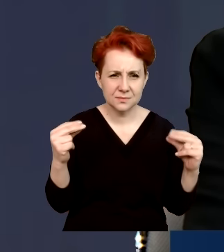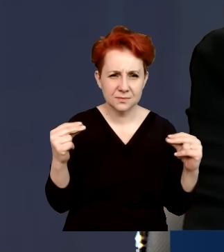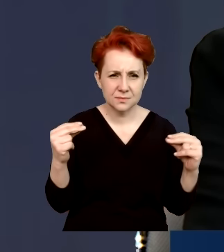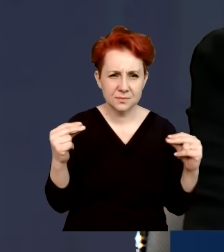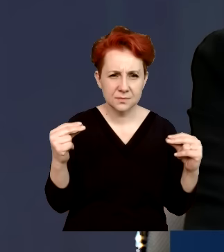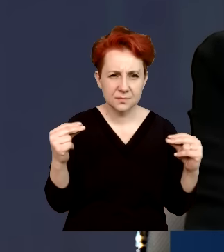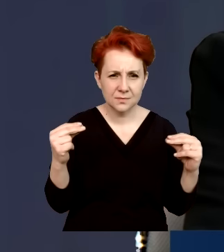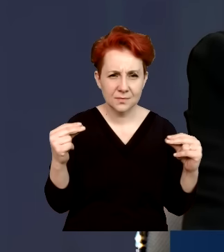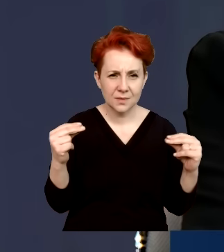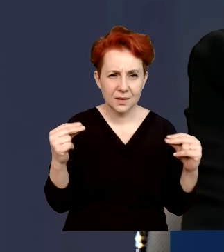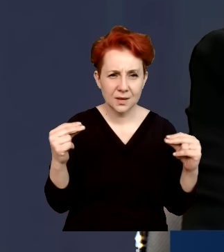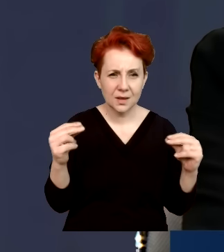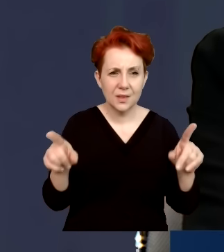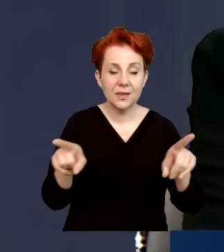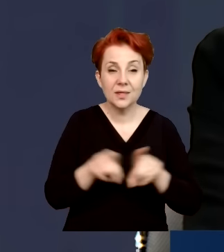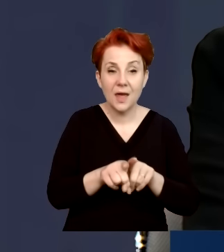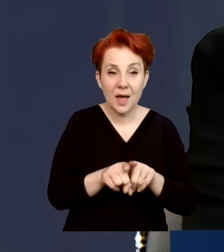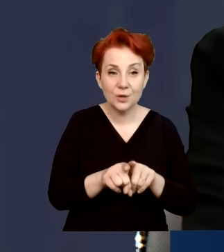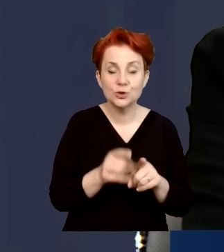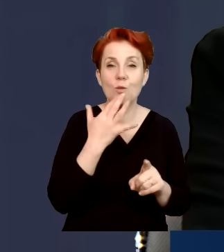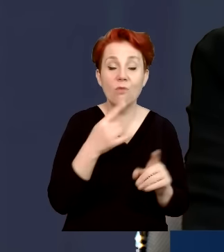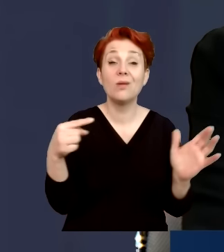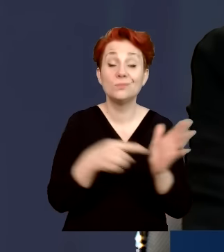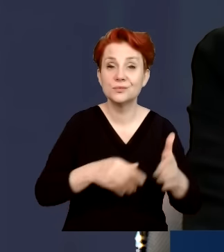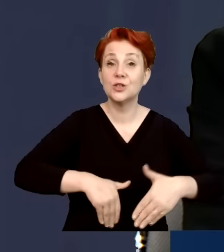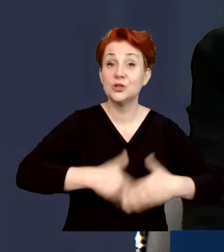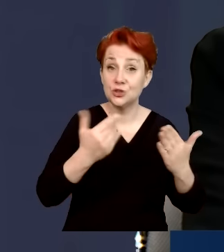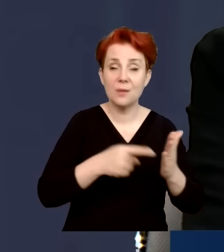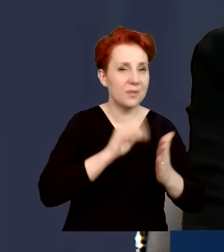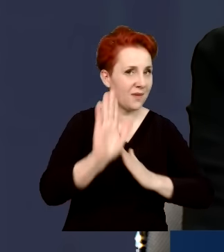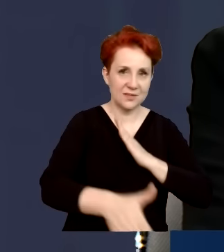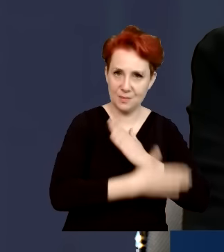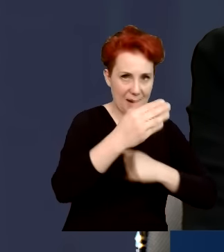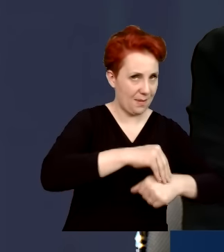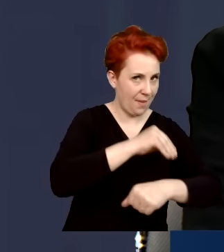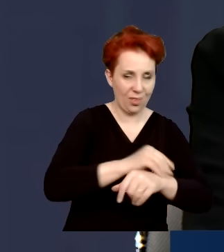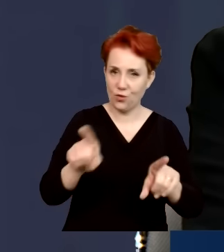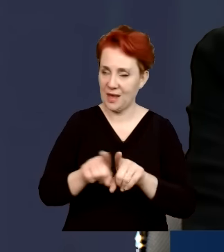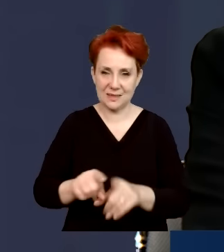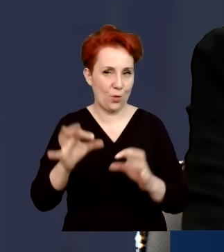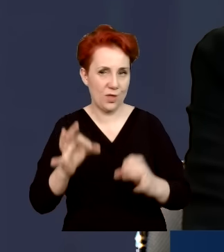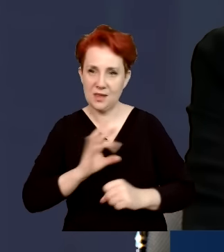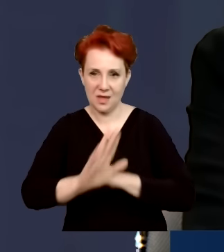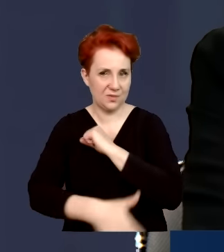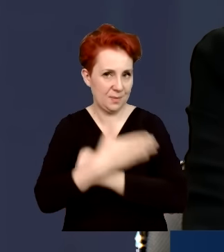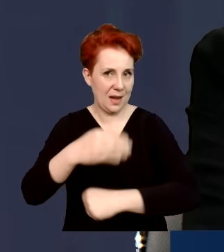Jednocześnie mówiąc o tym, że zarówno wtedy tego nie popieraliśmy tego typu metod, jak i teraz nie popieramy tego typu metod. Uważamy,